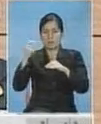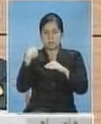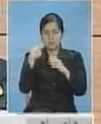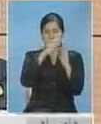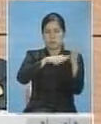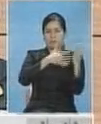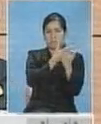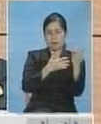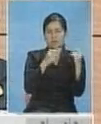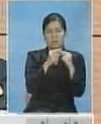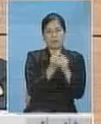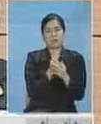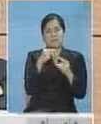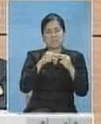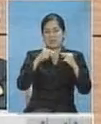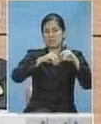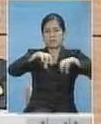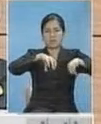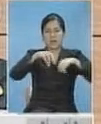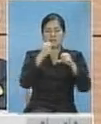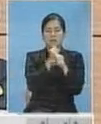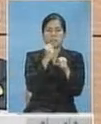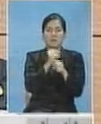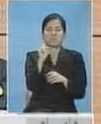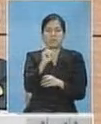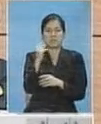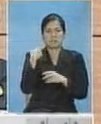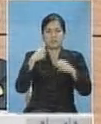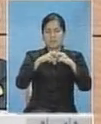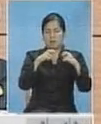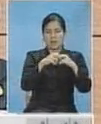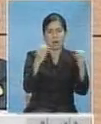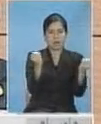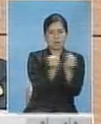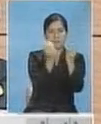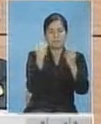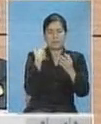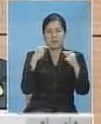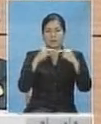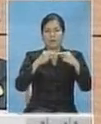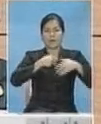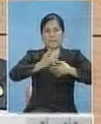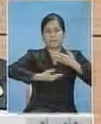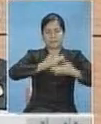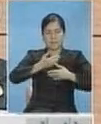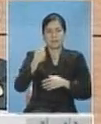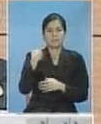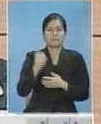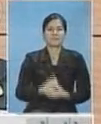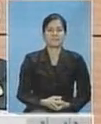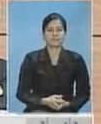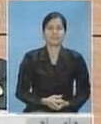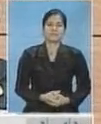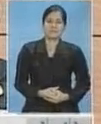ายล้มเหลวในการแก้ไขปัญหาโดยการเข้าไปแทรกแซงกลไกตลาดซึ่งถ้าเราไปสอบถามร้านค้าที่อยู่ข้